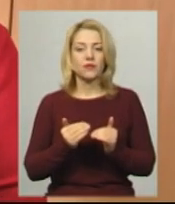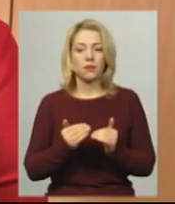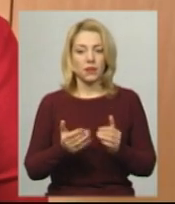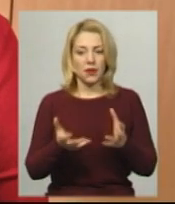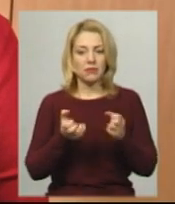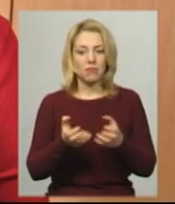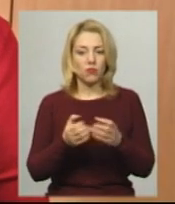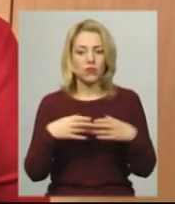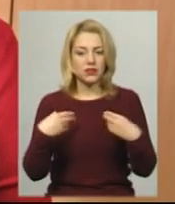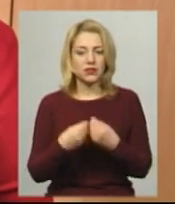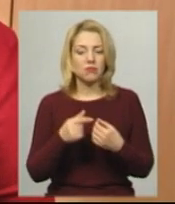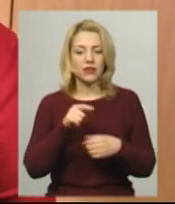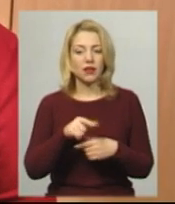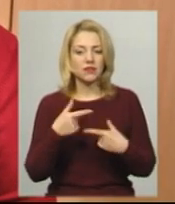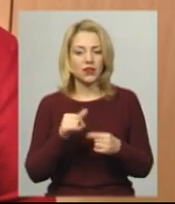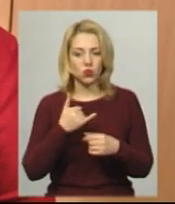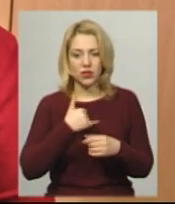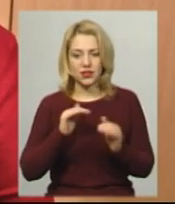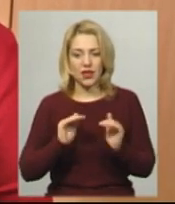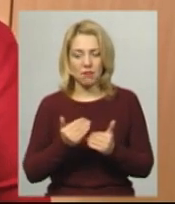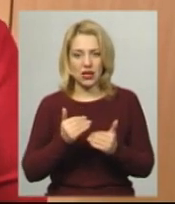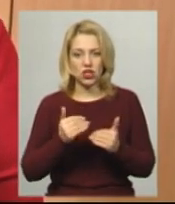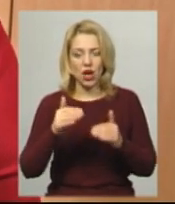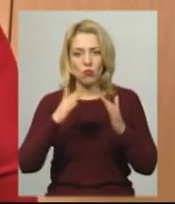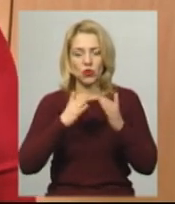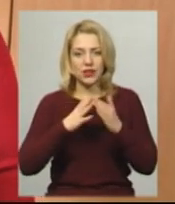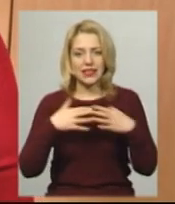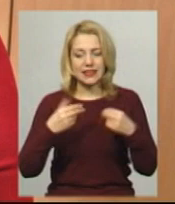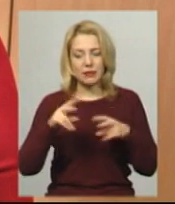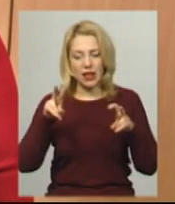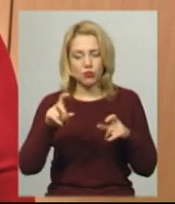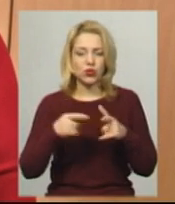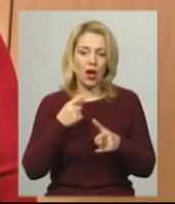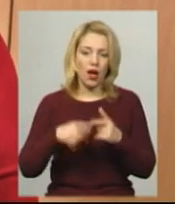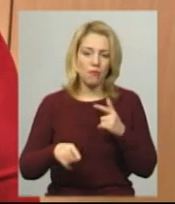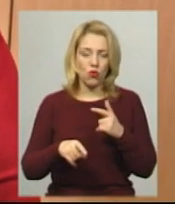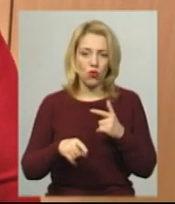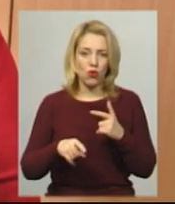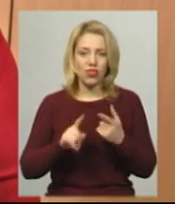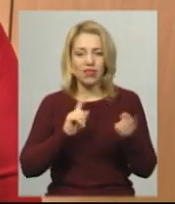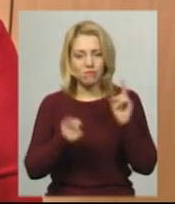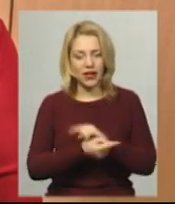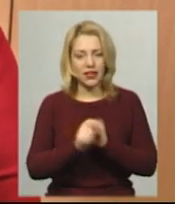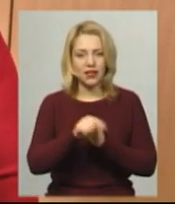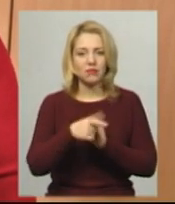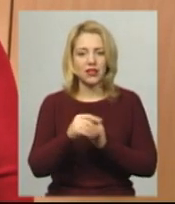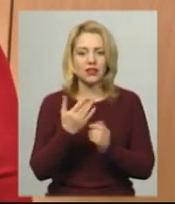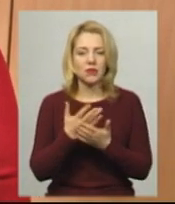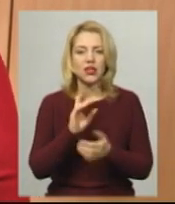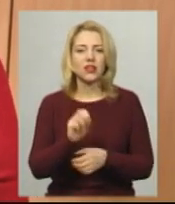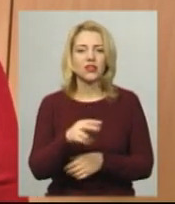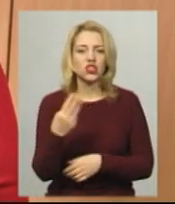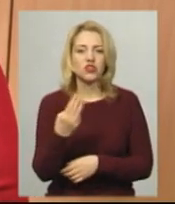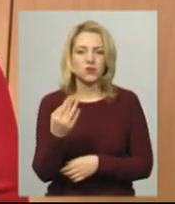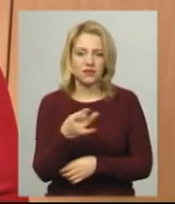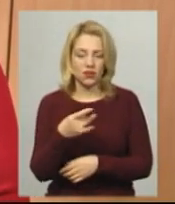прийомних сімей, там, де в нас найменше будинків сімейного типу, або навпаки, там, де, от, до прикладу, Шепетівський